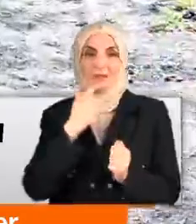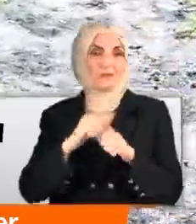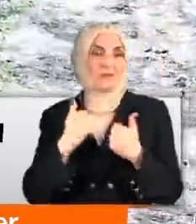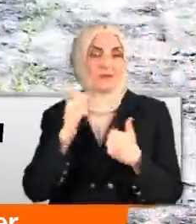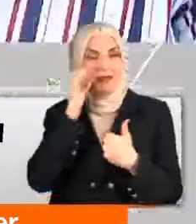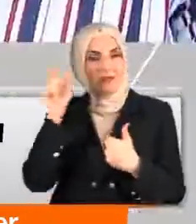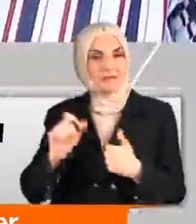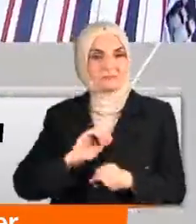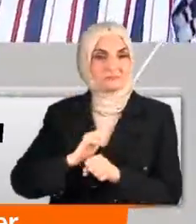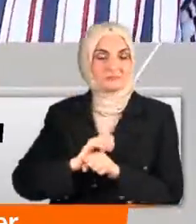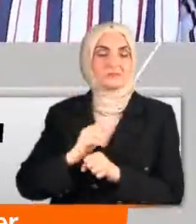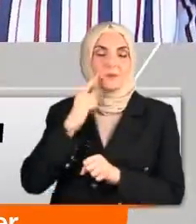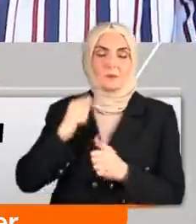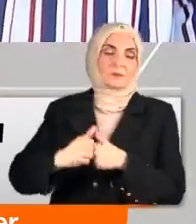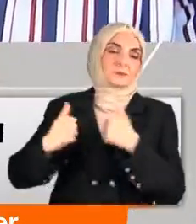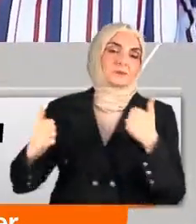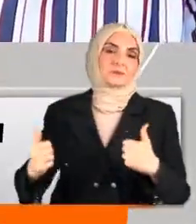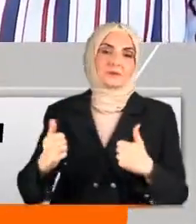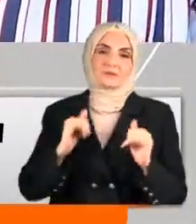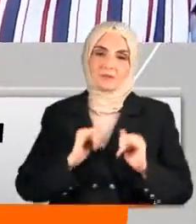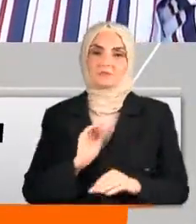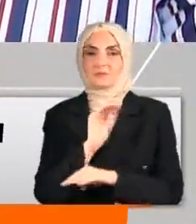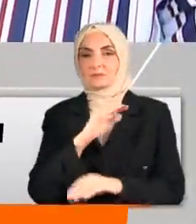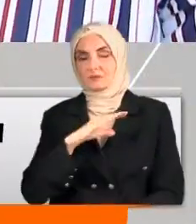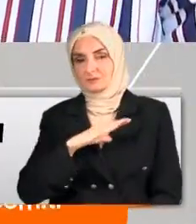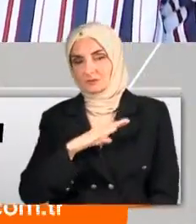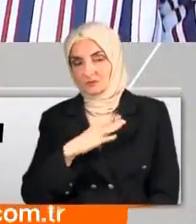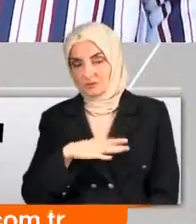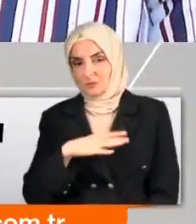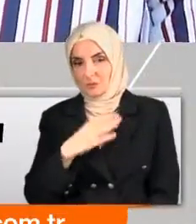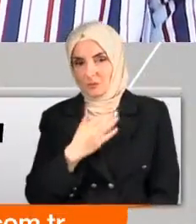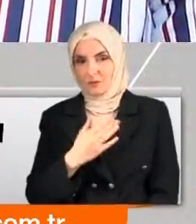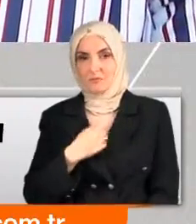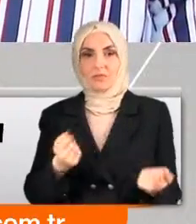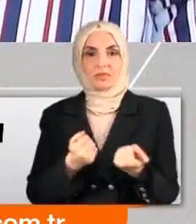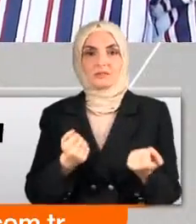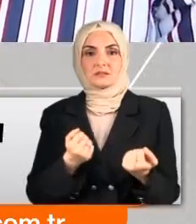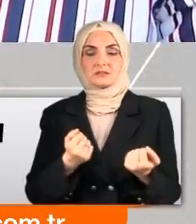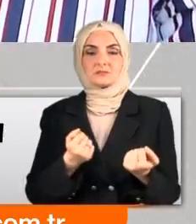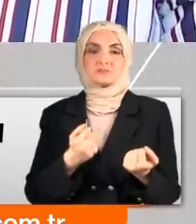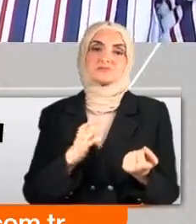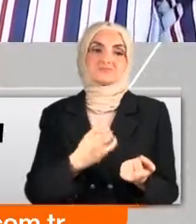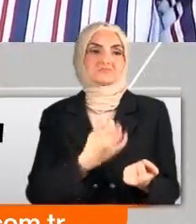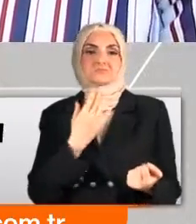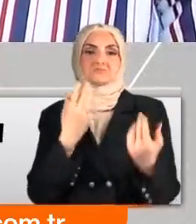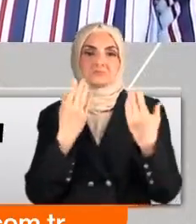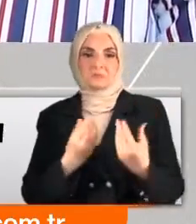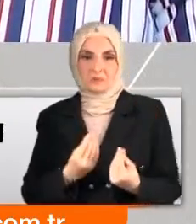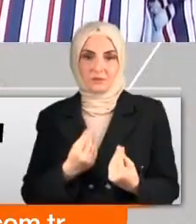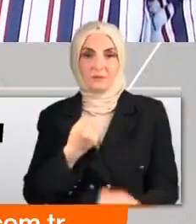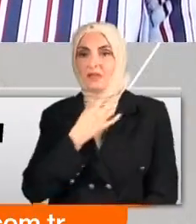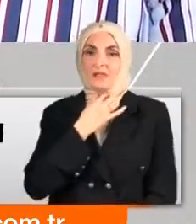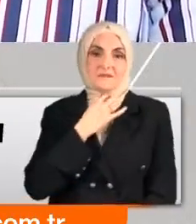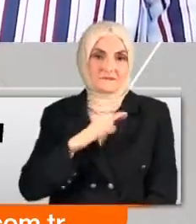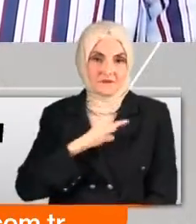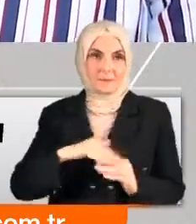hayat sürebilmek. Bu kısa bir zaman sonra çıkacak mutlaka. İşimden de oldum. Maddi olarak da sıkıntıdayım. Başka bir yere